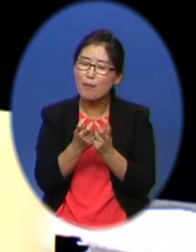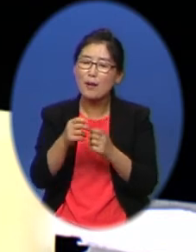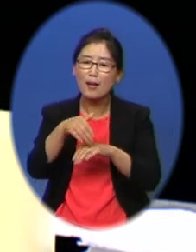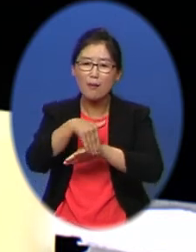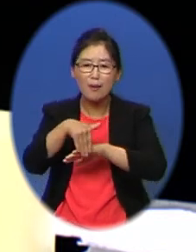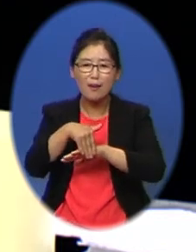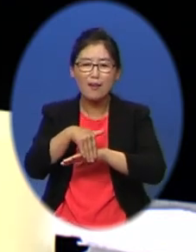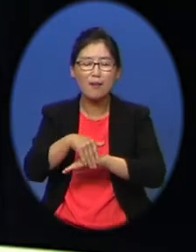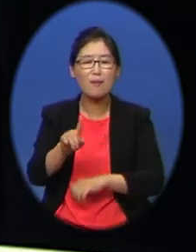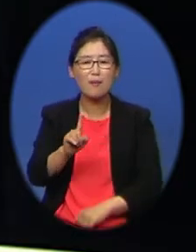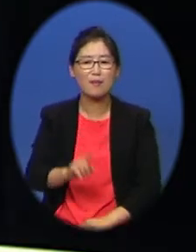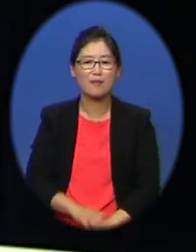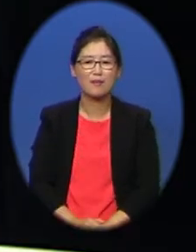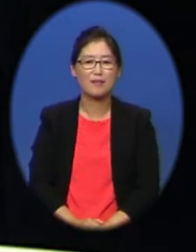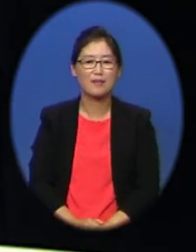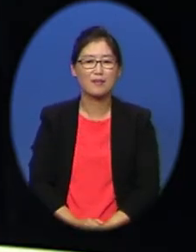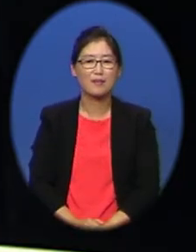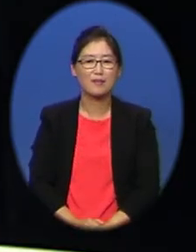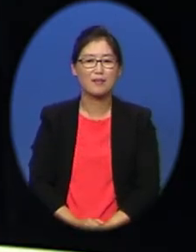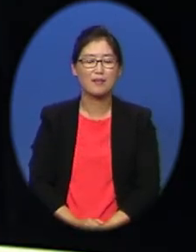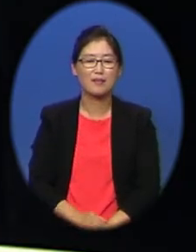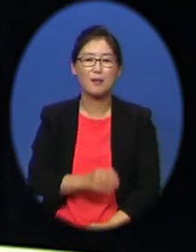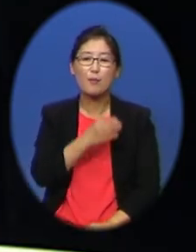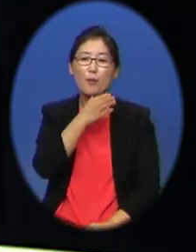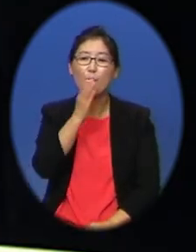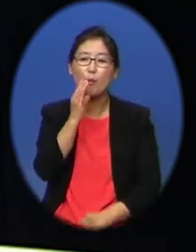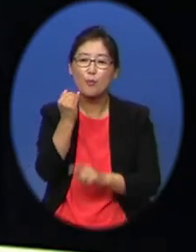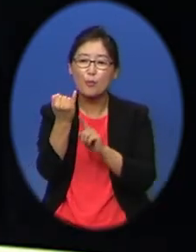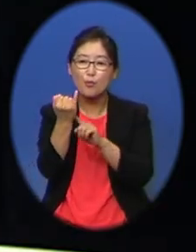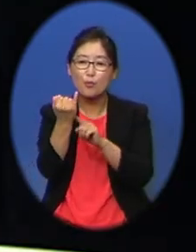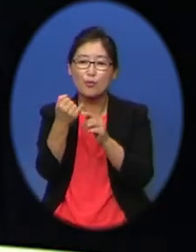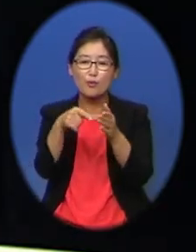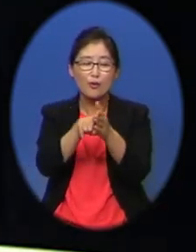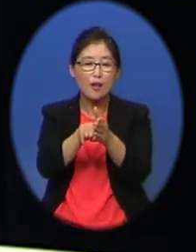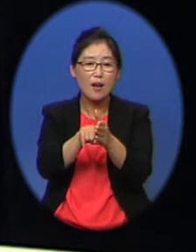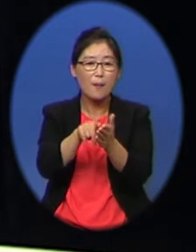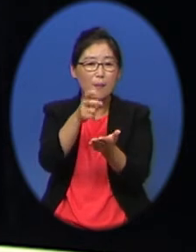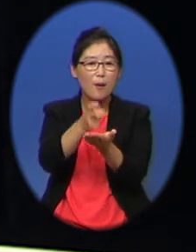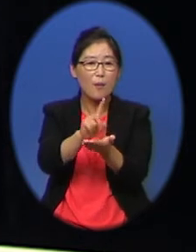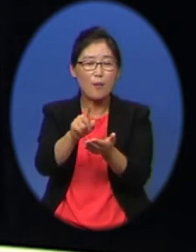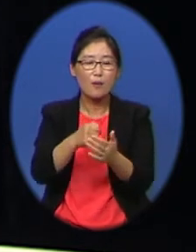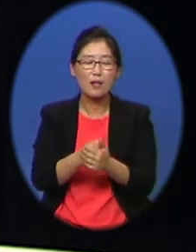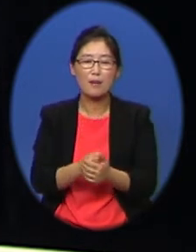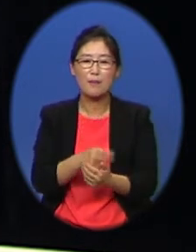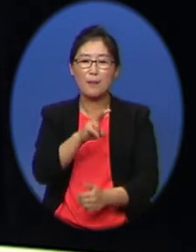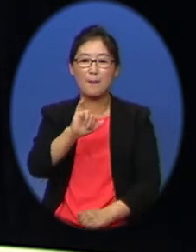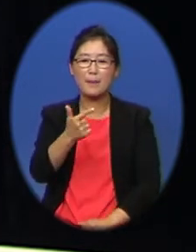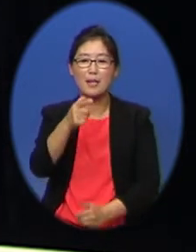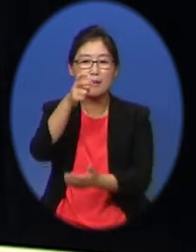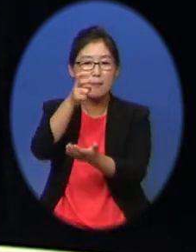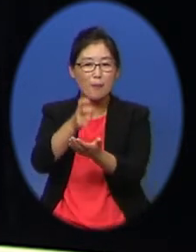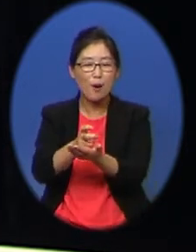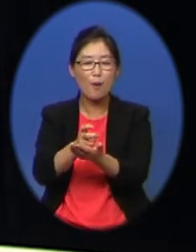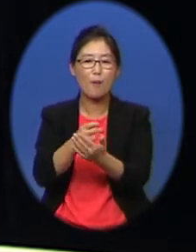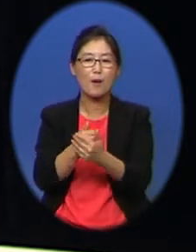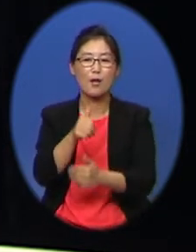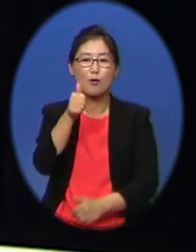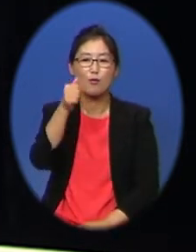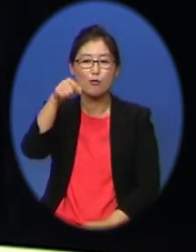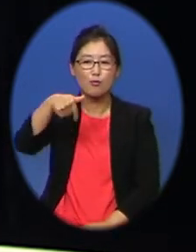좀 설명해 주시죠. 네, 이 어르신을 위한 제도로는 민법상 후견 제도를 한번 생각해 볼 필요가 있을 것